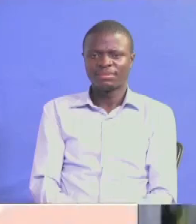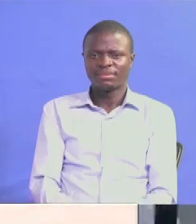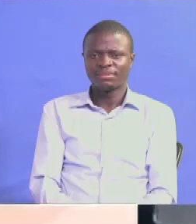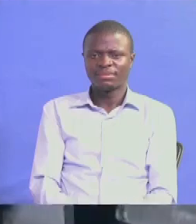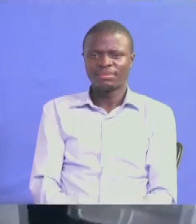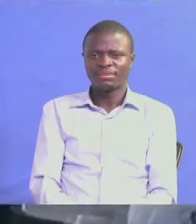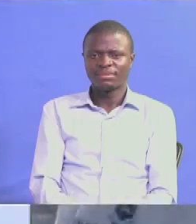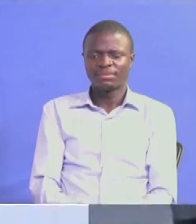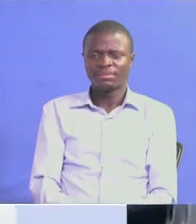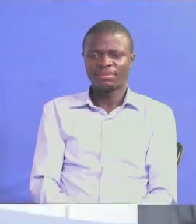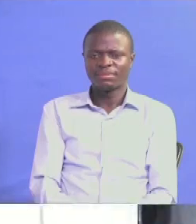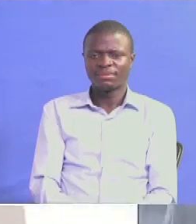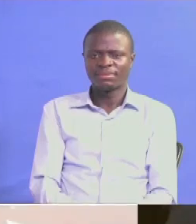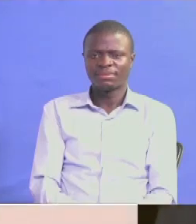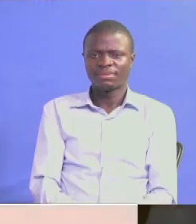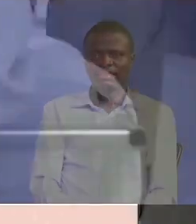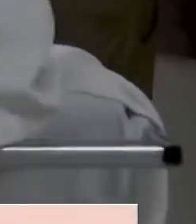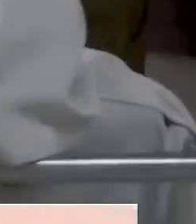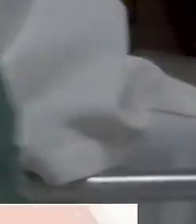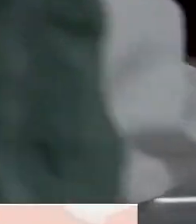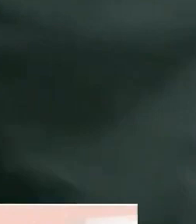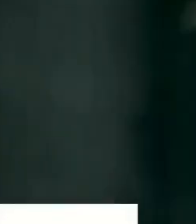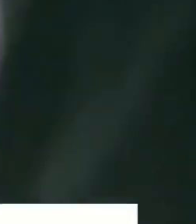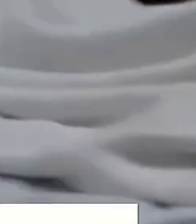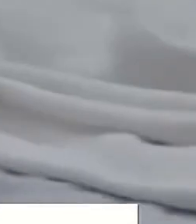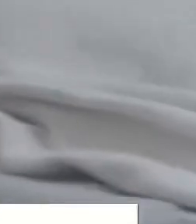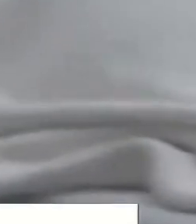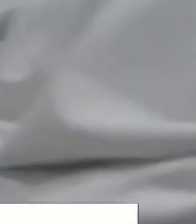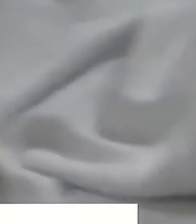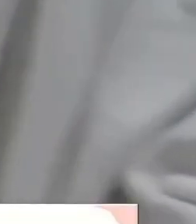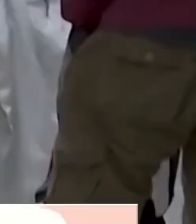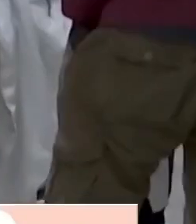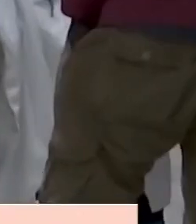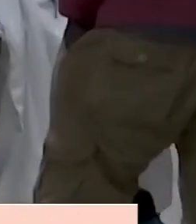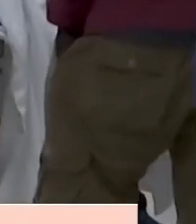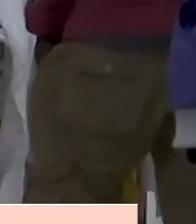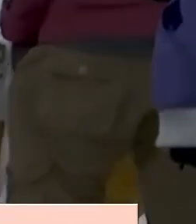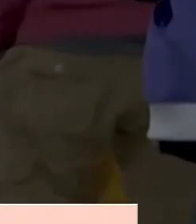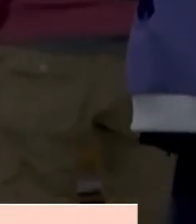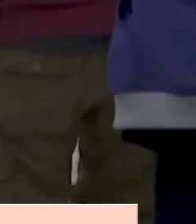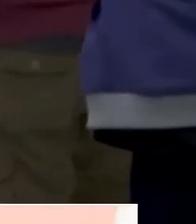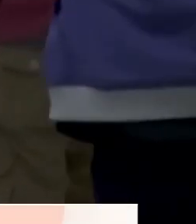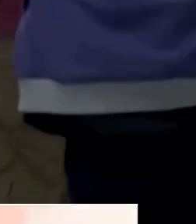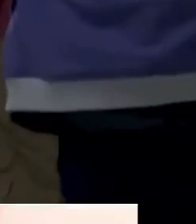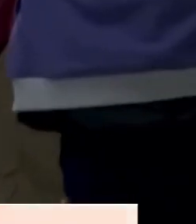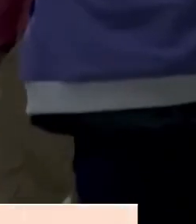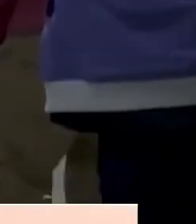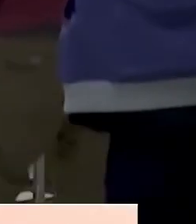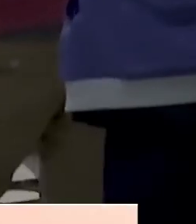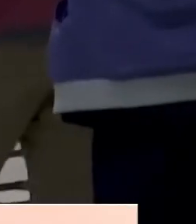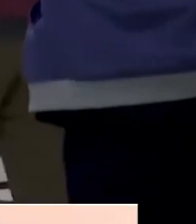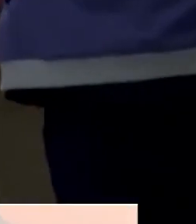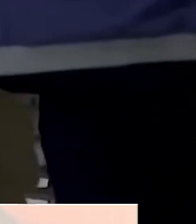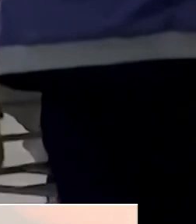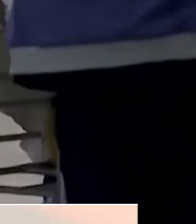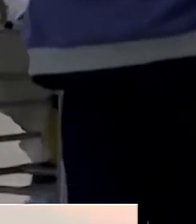zaidi, ikiwemo kuwapa ajira madaktari wanagenzi, mshahara bora, kuwapa likizo ya masomo, bima ya